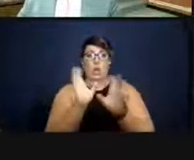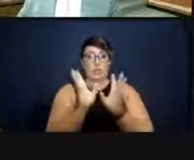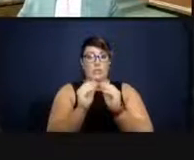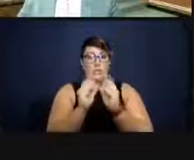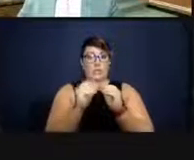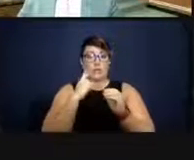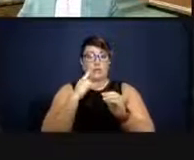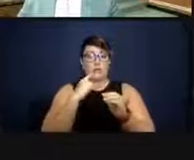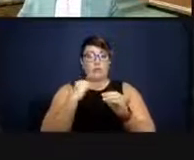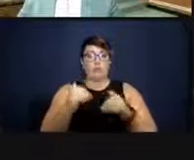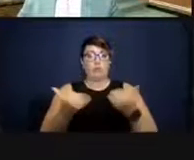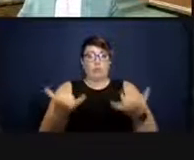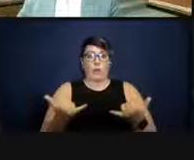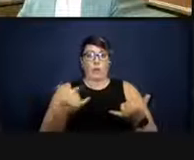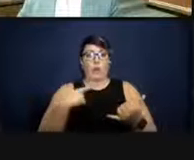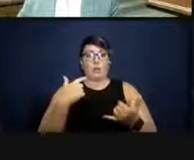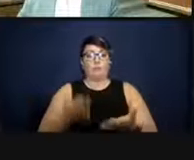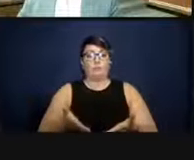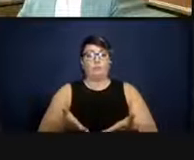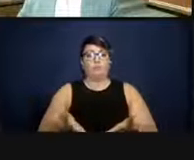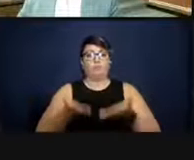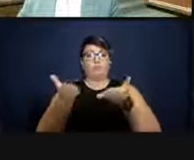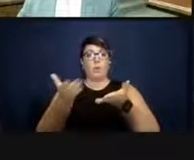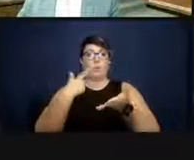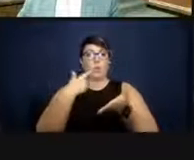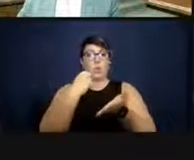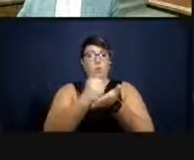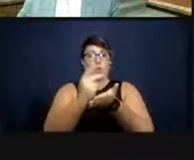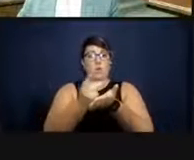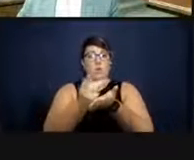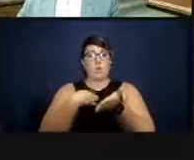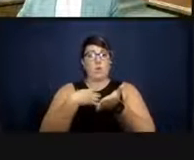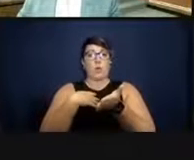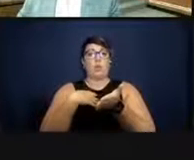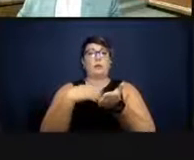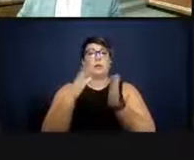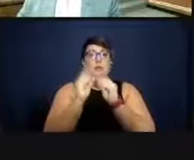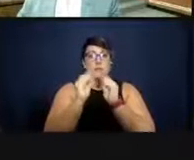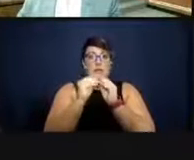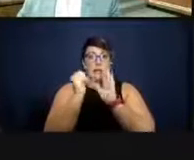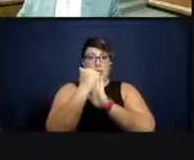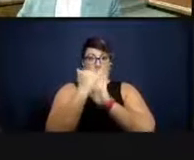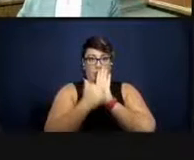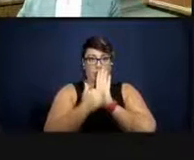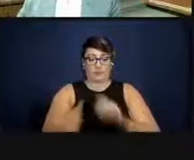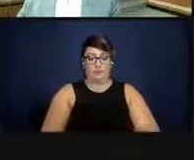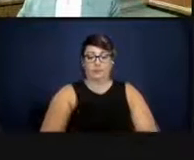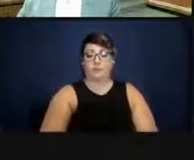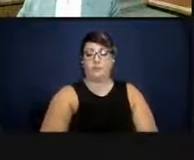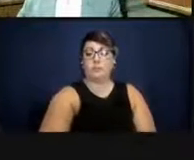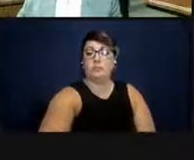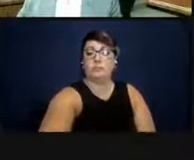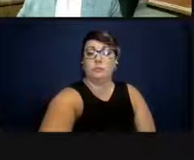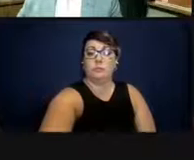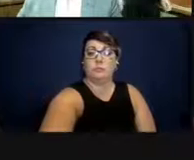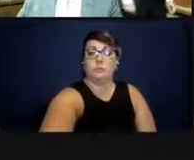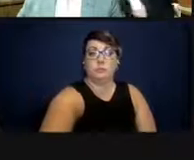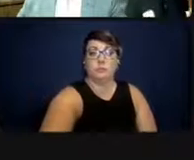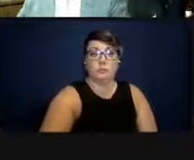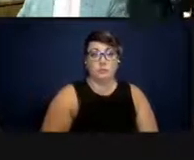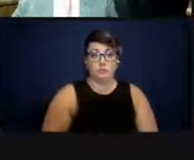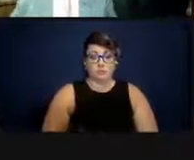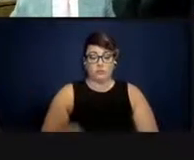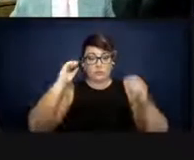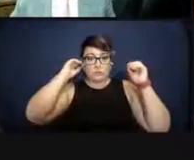الأمر الذي سنقوم به هو توصية للموافقة على جدول أعمال الاجتماع. هل هناك من